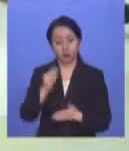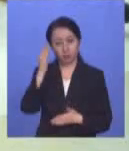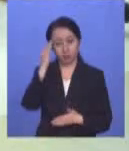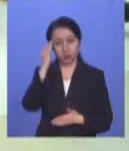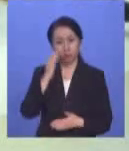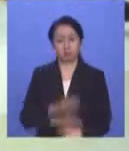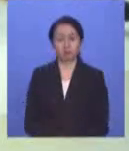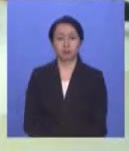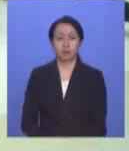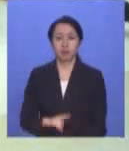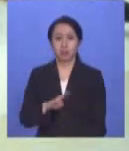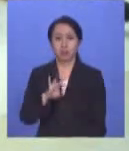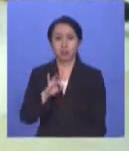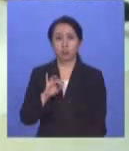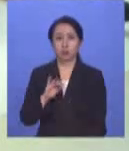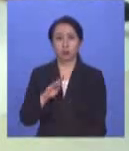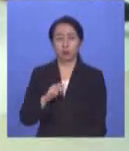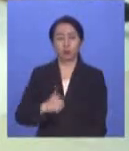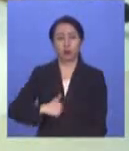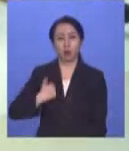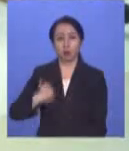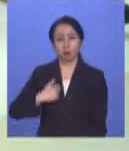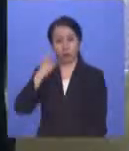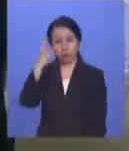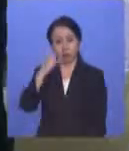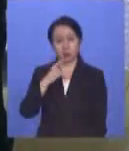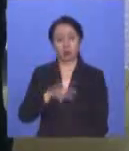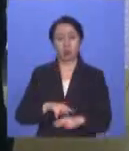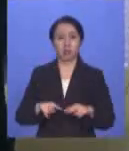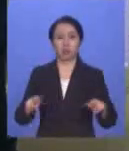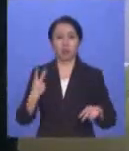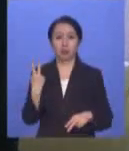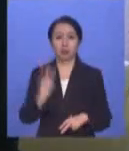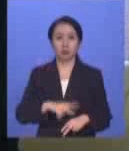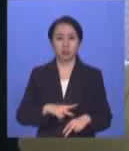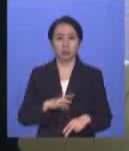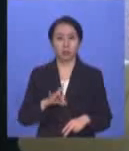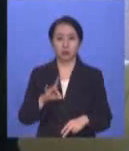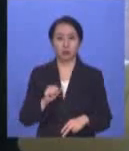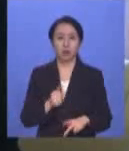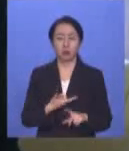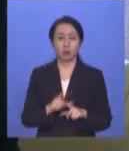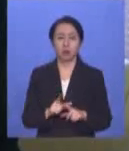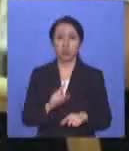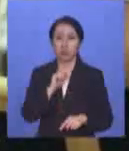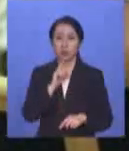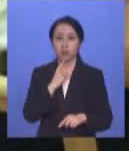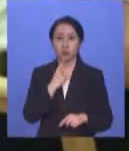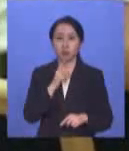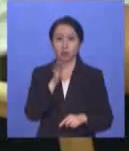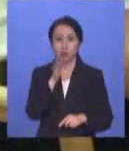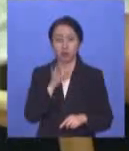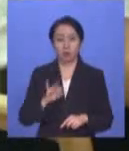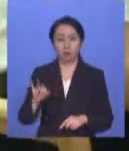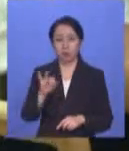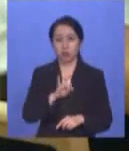смысл. Илья Жансугуров является гордостью казахской литературы 20 века, самого сложного века